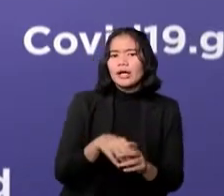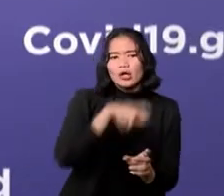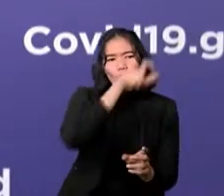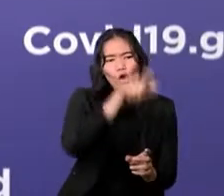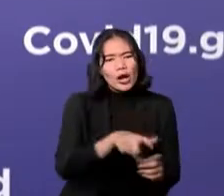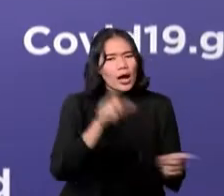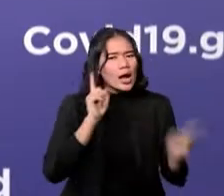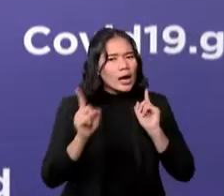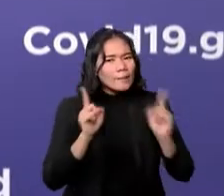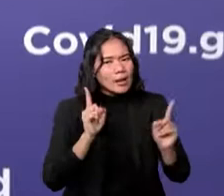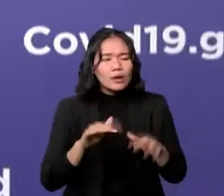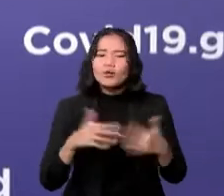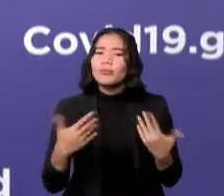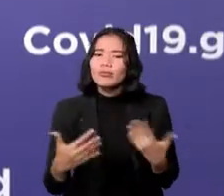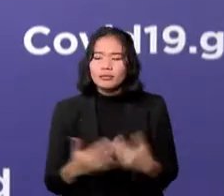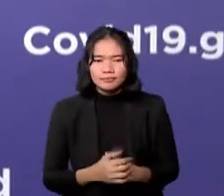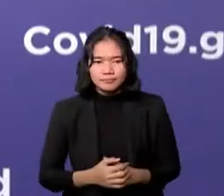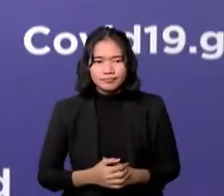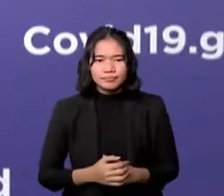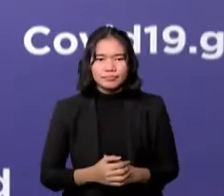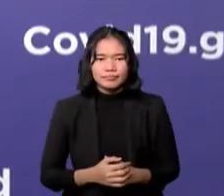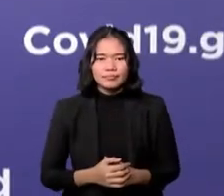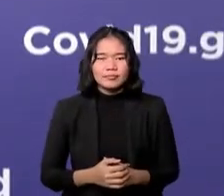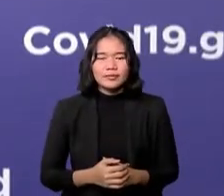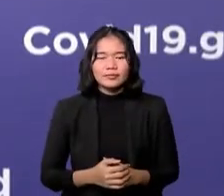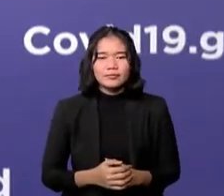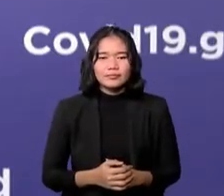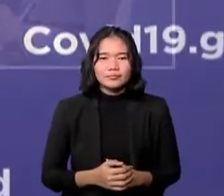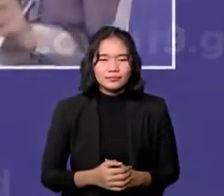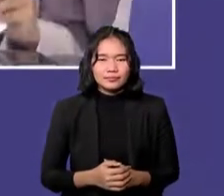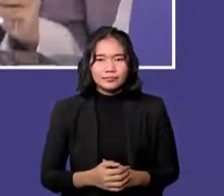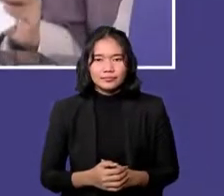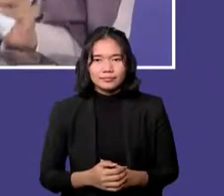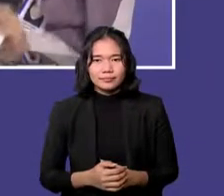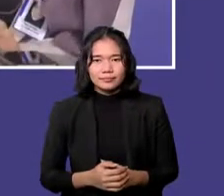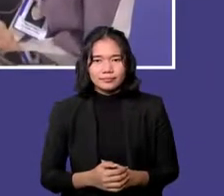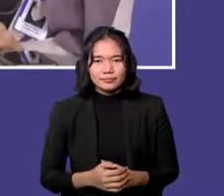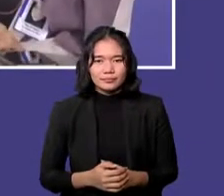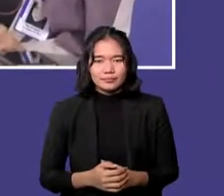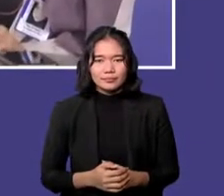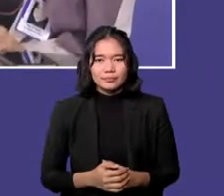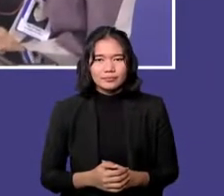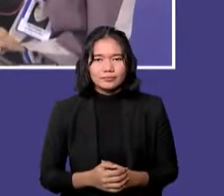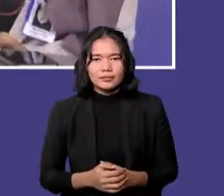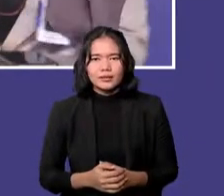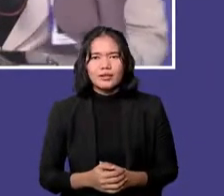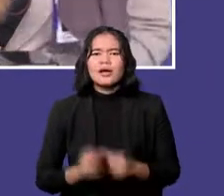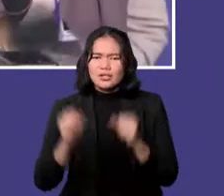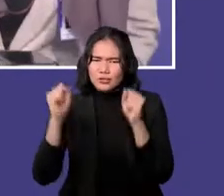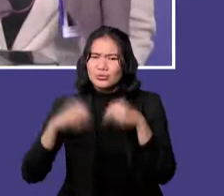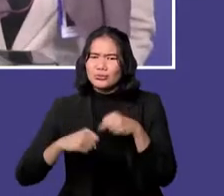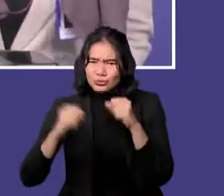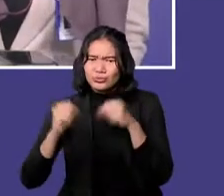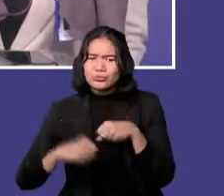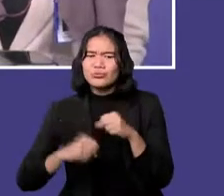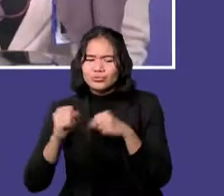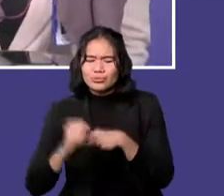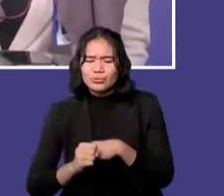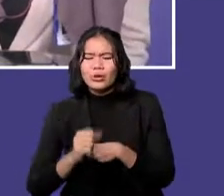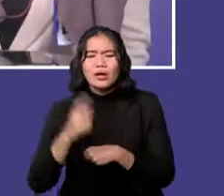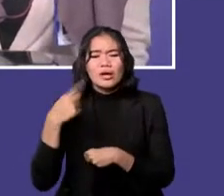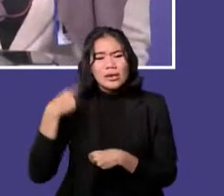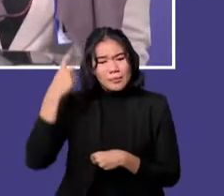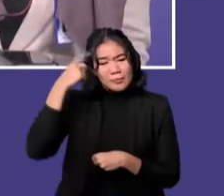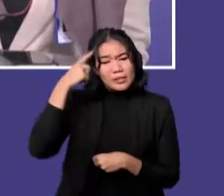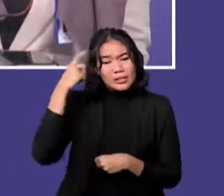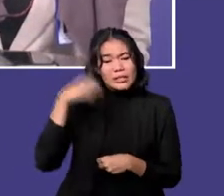agama atau seperti itu? Silakan Ibu cepat saja, waktu kita tinggal 4 menit. Mbak Kiki, setuju sekali dengan yang disebutkan. Saya